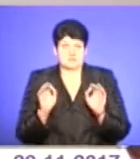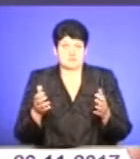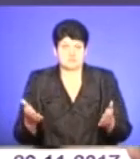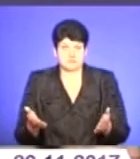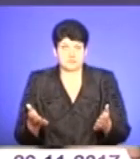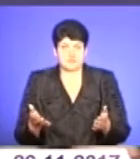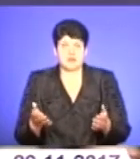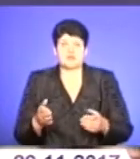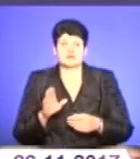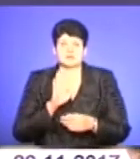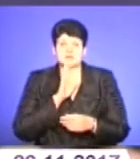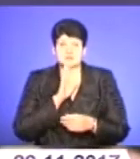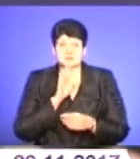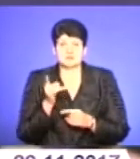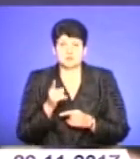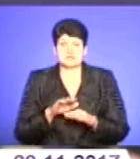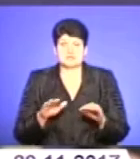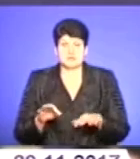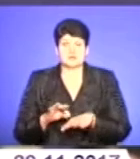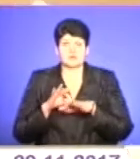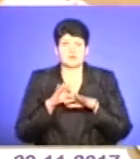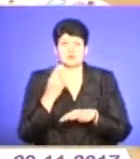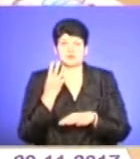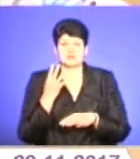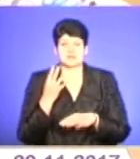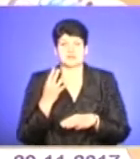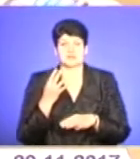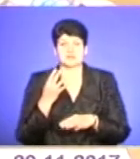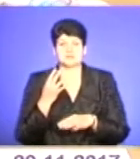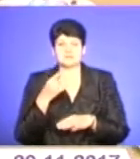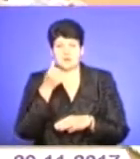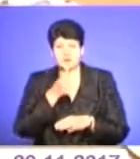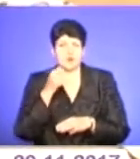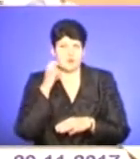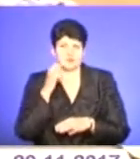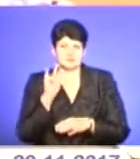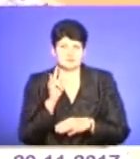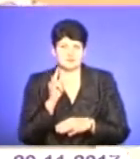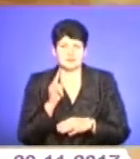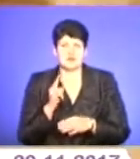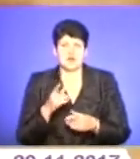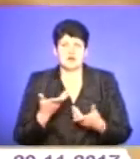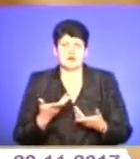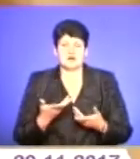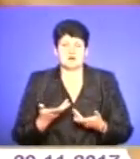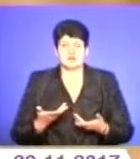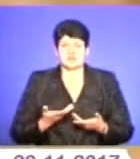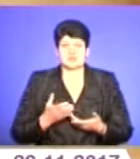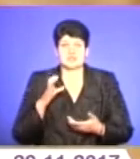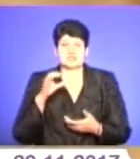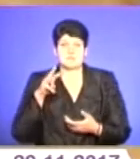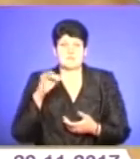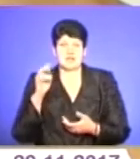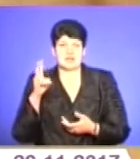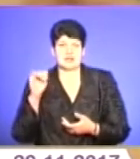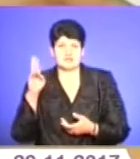Оксана Гречана у тернопільський дитсадок водить 4-річного сина. Живе у Смиківцях, проте разом з чоловіком працюють у Тернополі та сплачують податки у